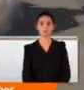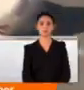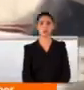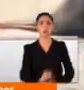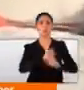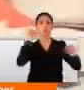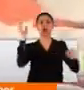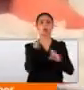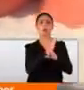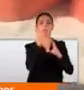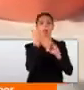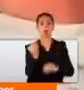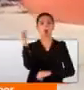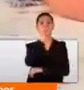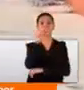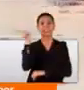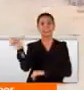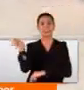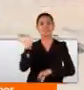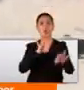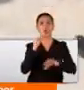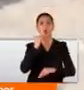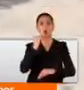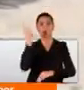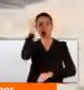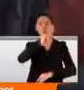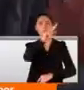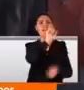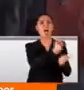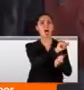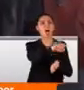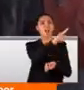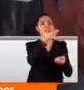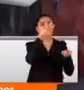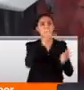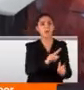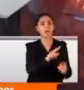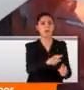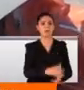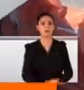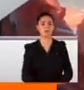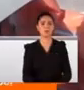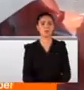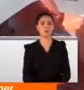Patlayıcı madde yüklü tır kontrolden çıktı, bir aileyi yok etti.